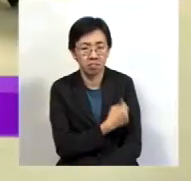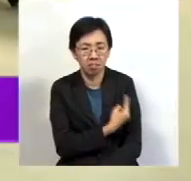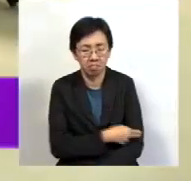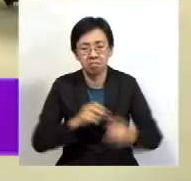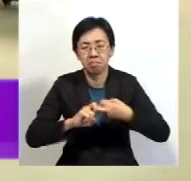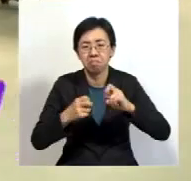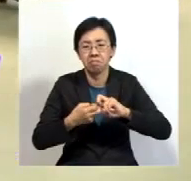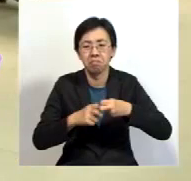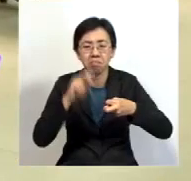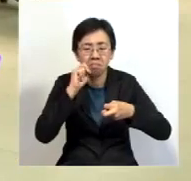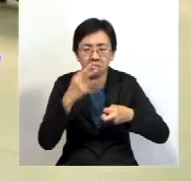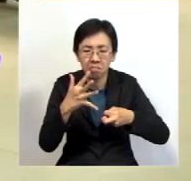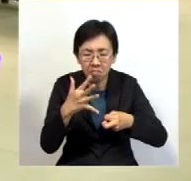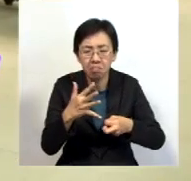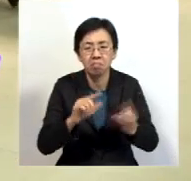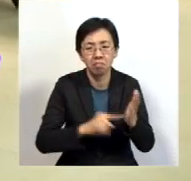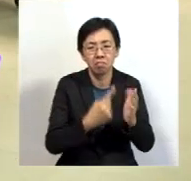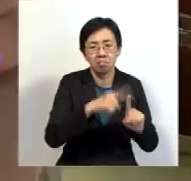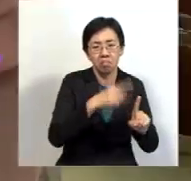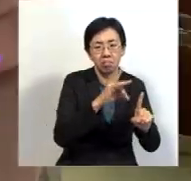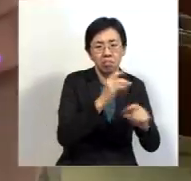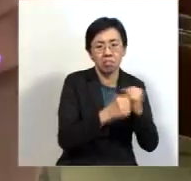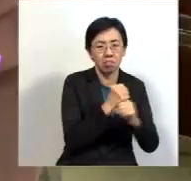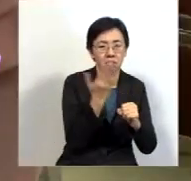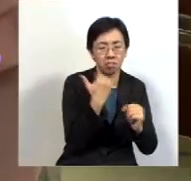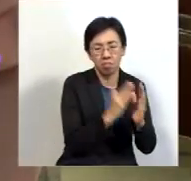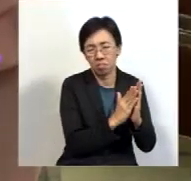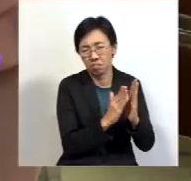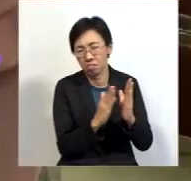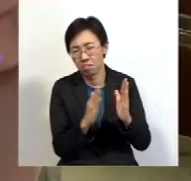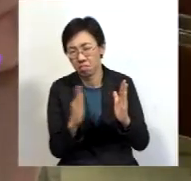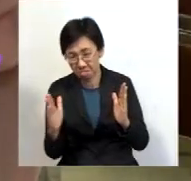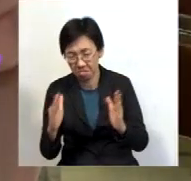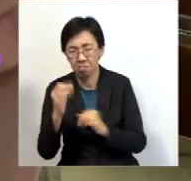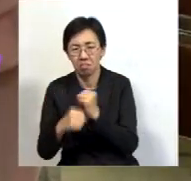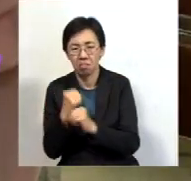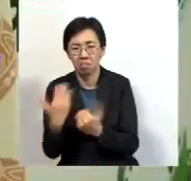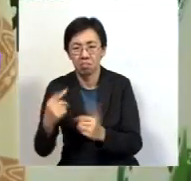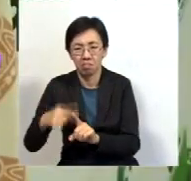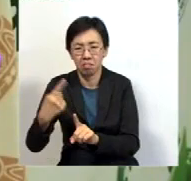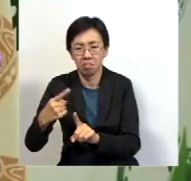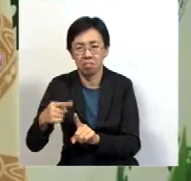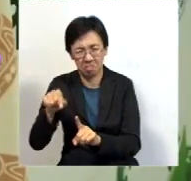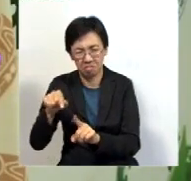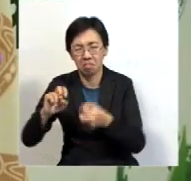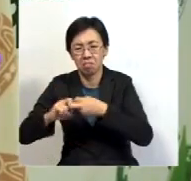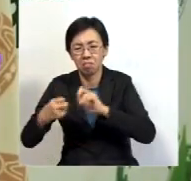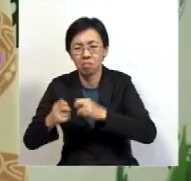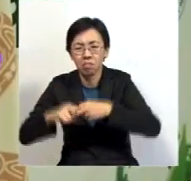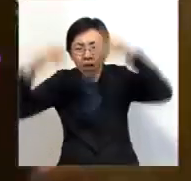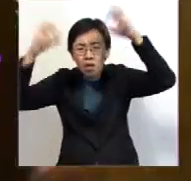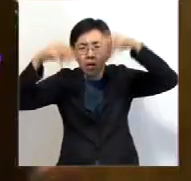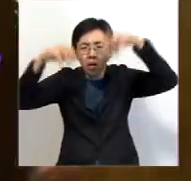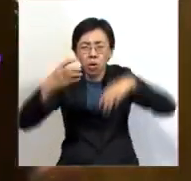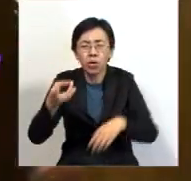คะประสบปัญหาภัยแล้งมาตั้งแต่เดือนสิงหาคมปีที่แล้วแต่ว่าหนักสุดก็คือต้นปีนี้เองล่ะค่ะเนื่องจากว่าปีที่แล้วเนี่ยฝนในพื้น